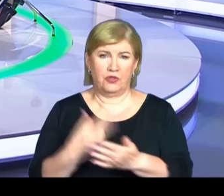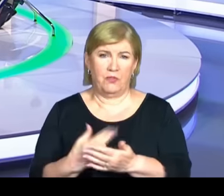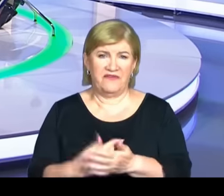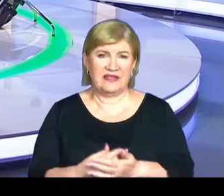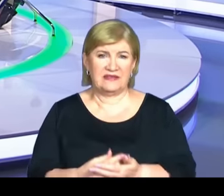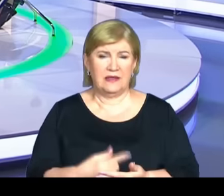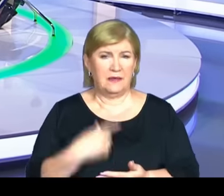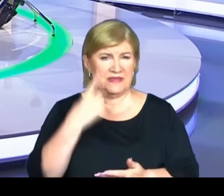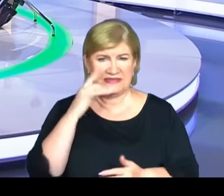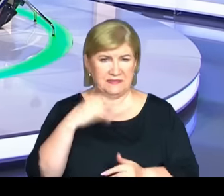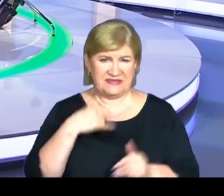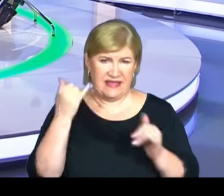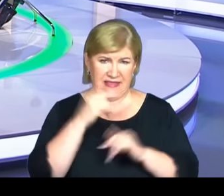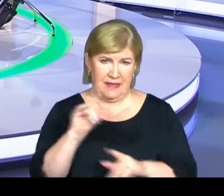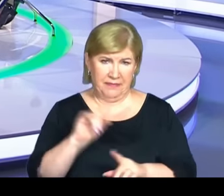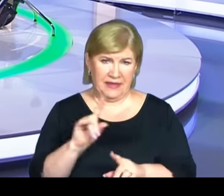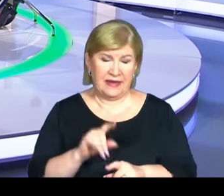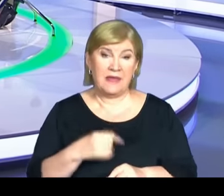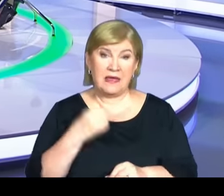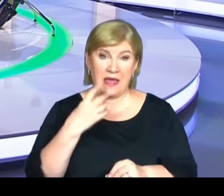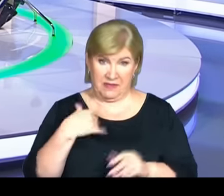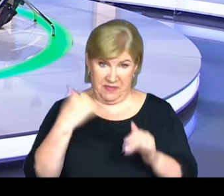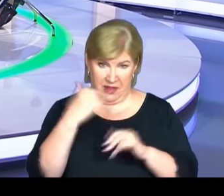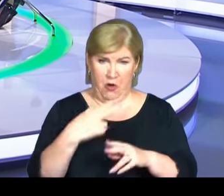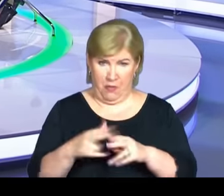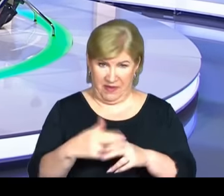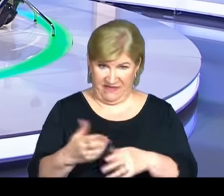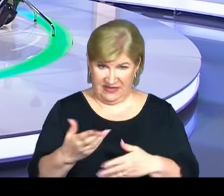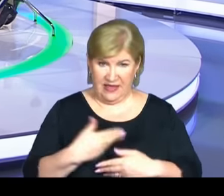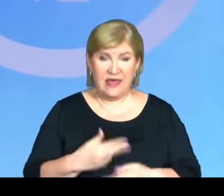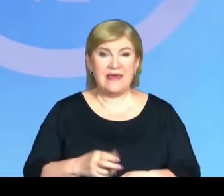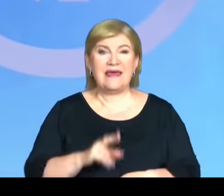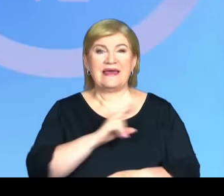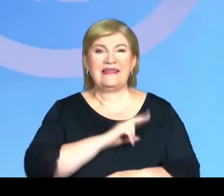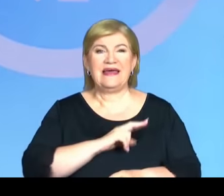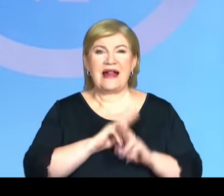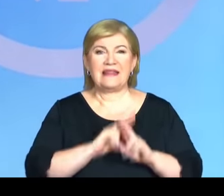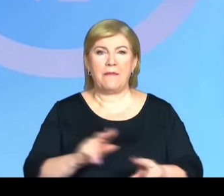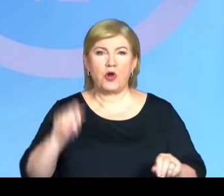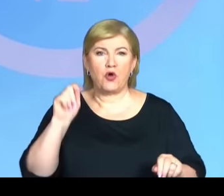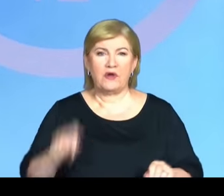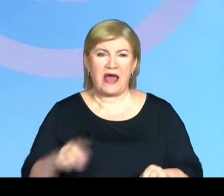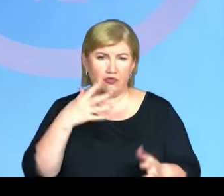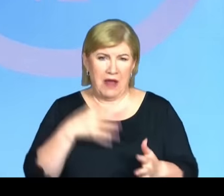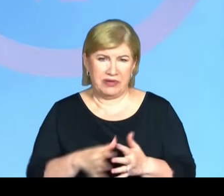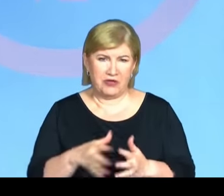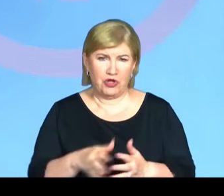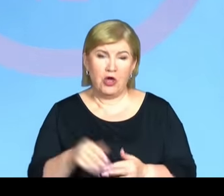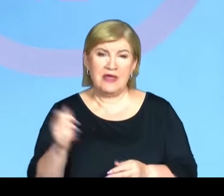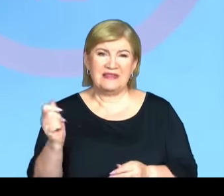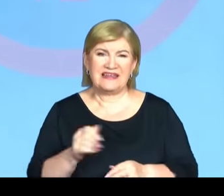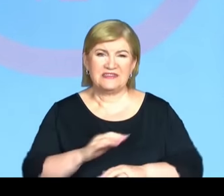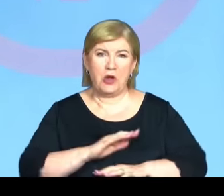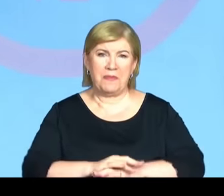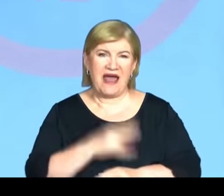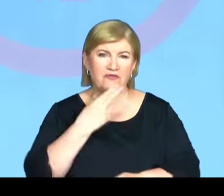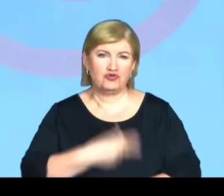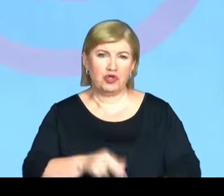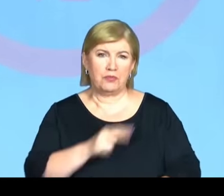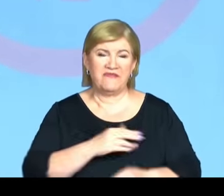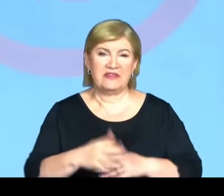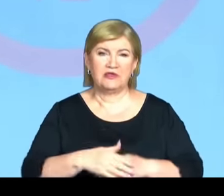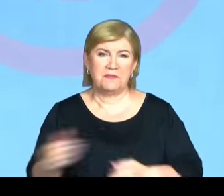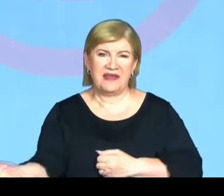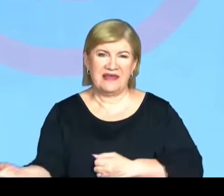Myslím, že sa nemýlim, ale ma opravte, ak sa mýlim, ale generálna prokuratúra prešetruje trestnoprávnu možnú zodpovednosť pri